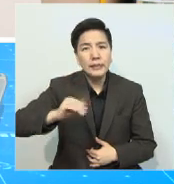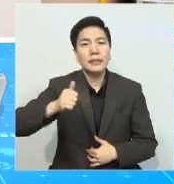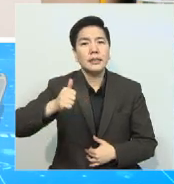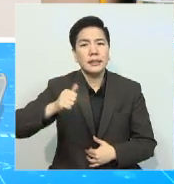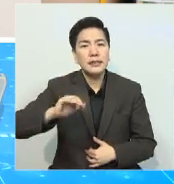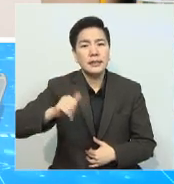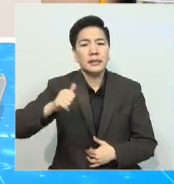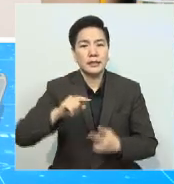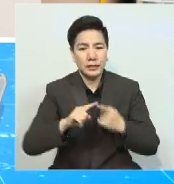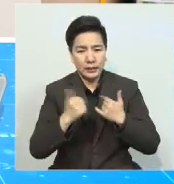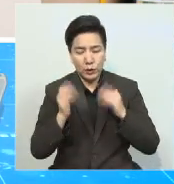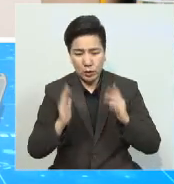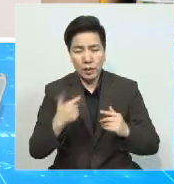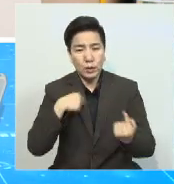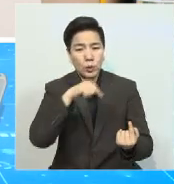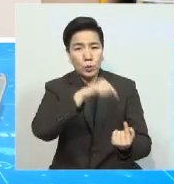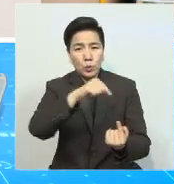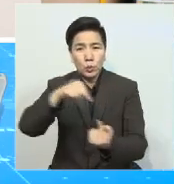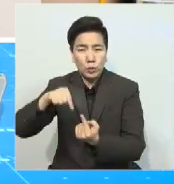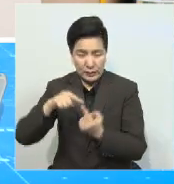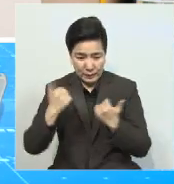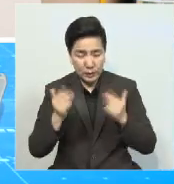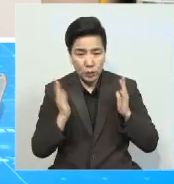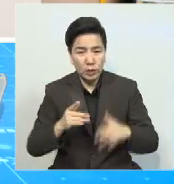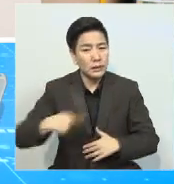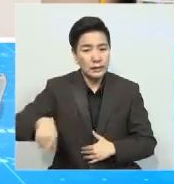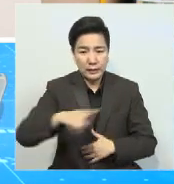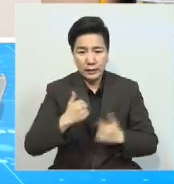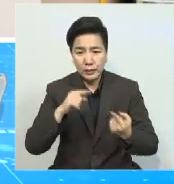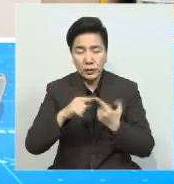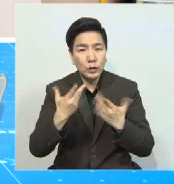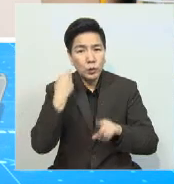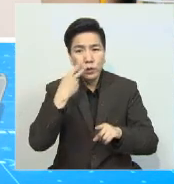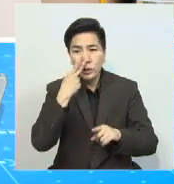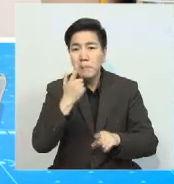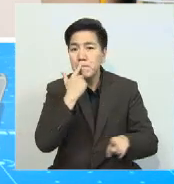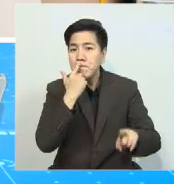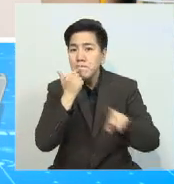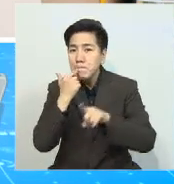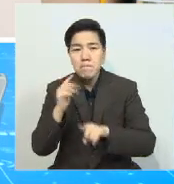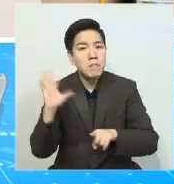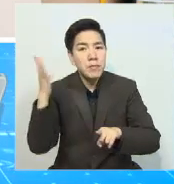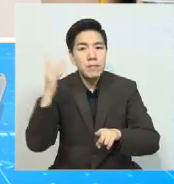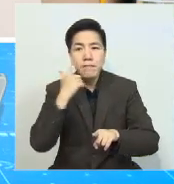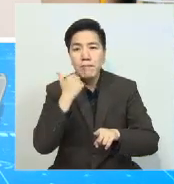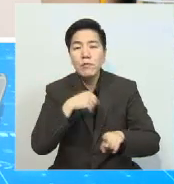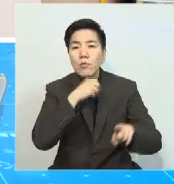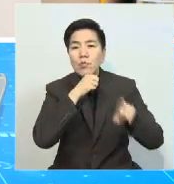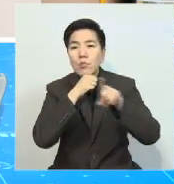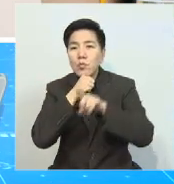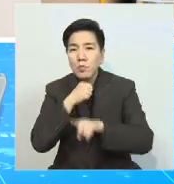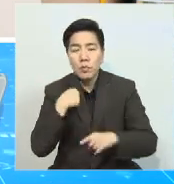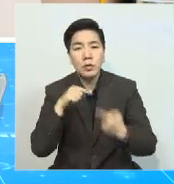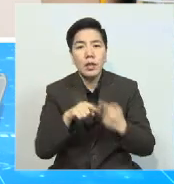ก็วันนี้ทุกจุดเลยนะฮะอยู่ในไม่มีสีแดงแล้วฮะคือมันอยู่ในช่วงประ